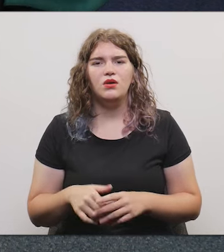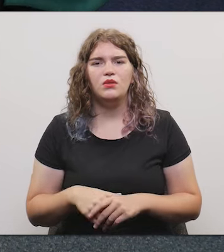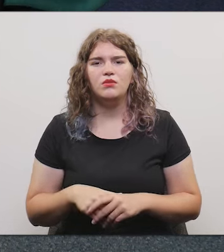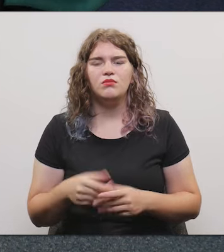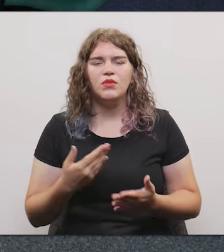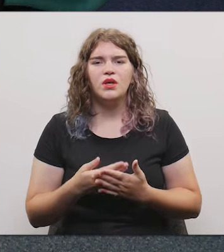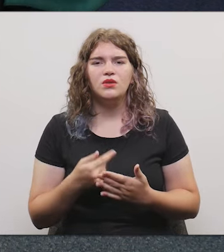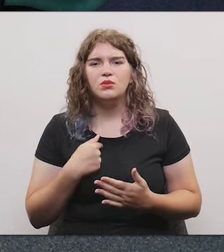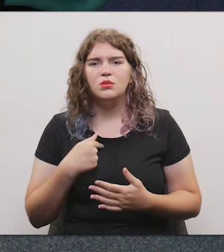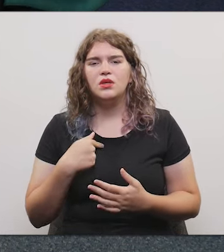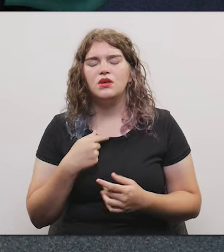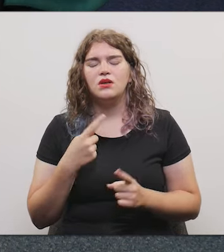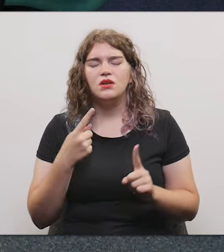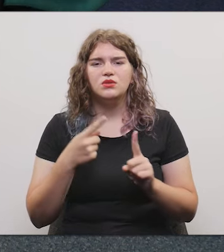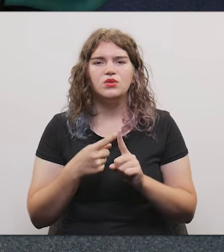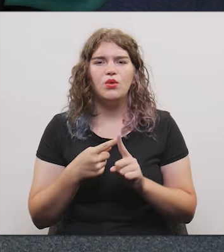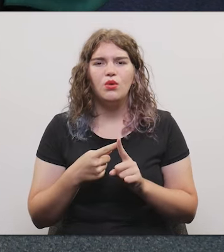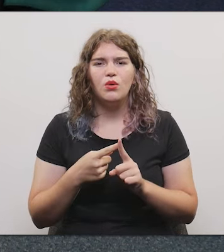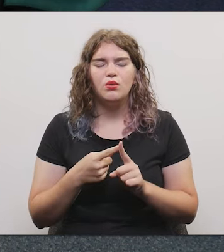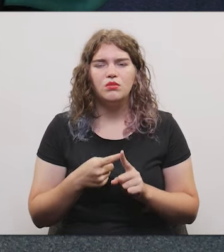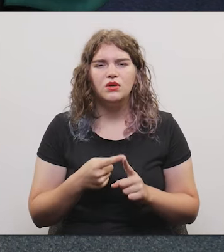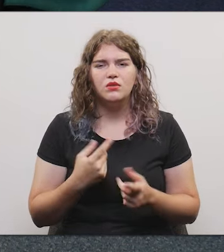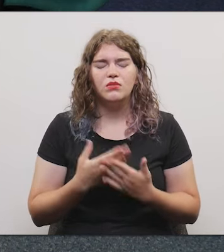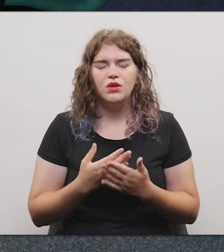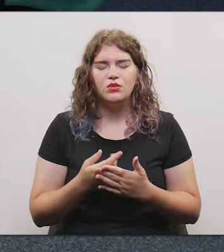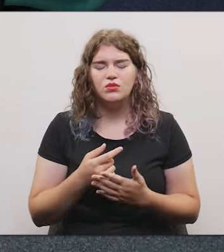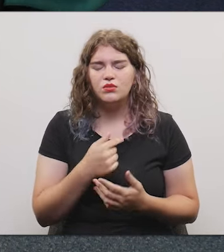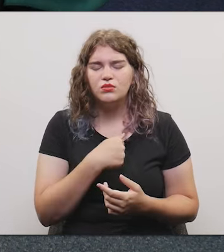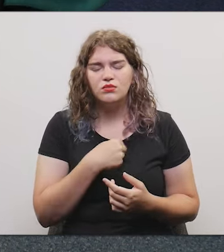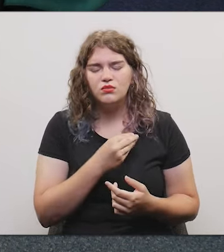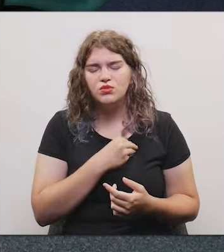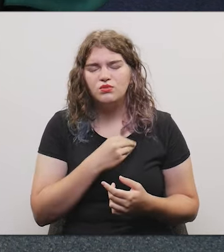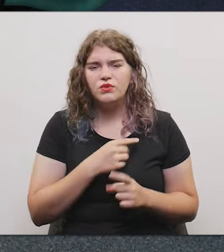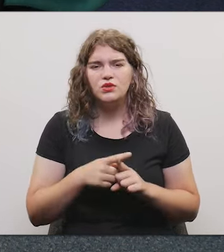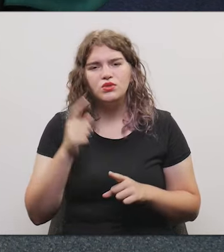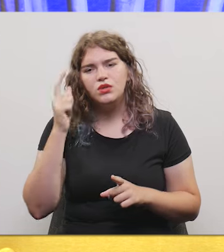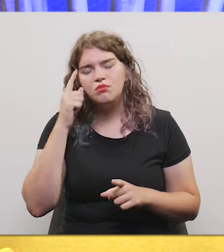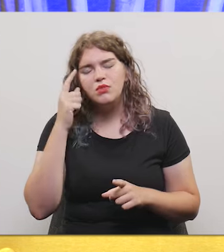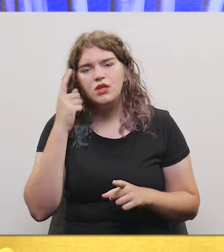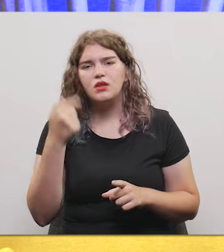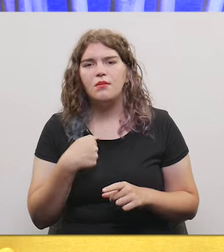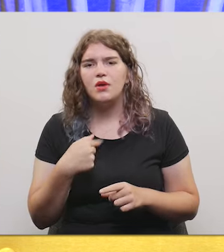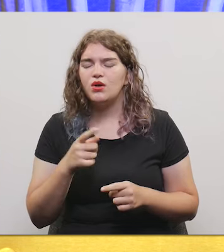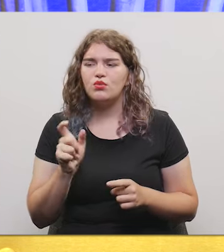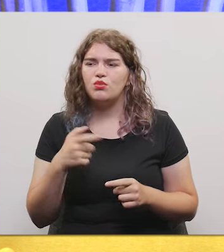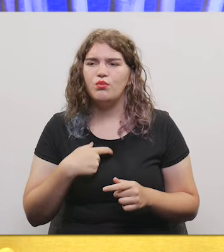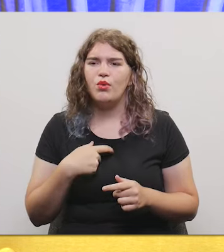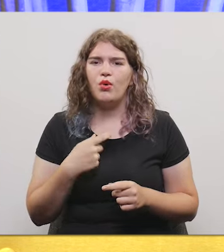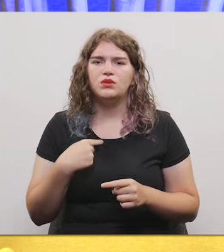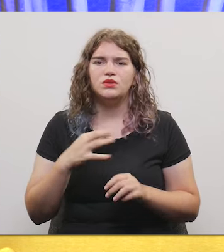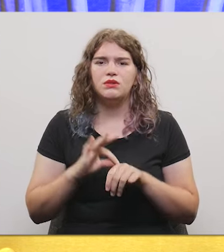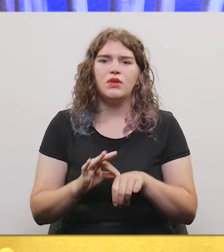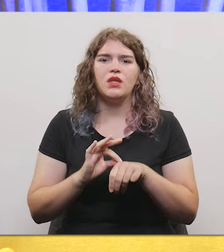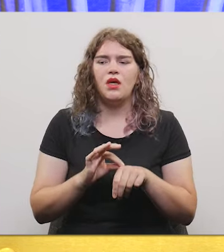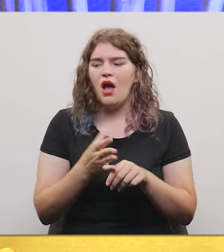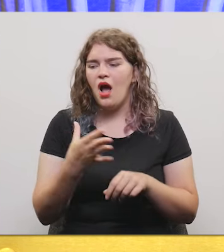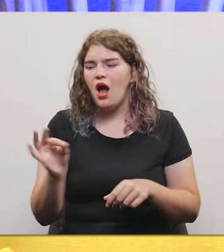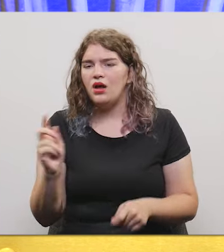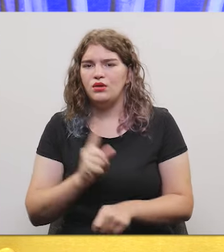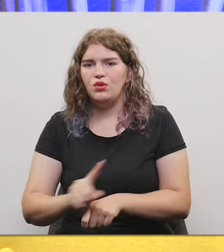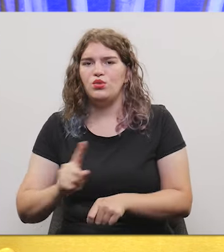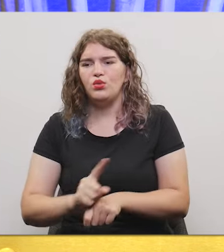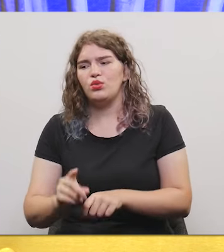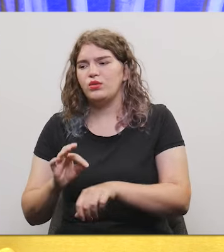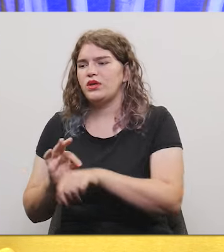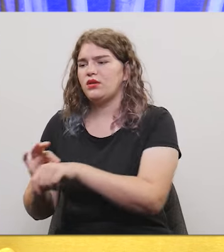fie pentru mine un indicator, pentru mintea și sufletul meu, pentru că nu cred că pot să-mi ghidez viața